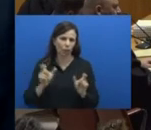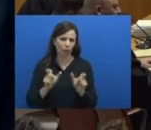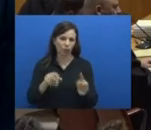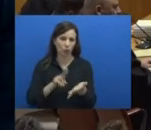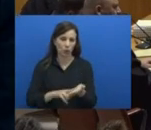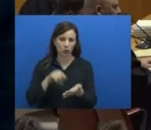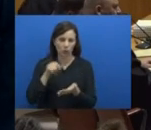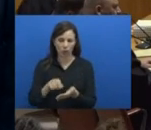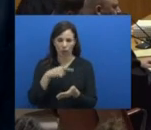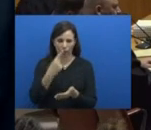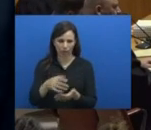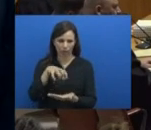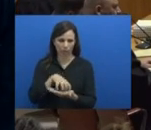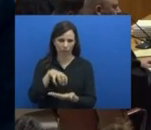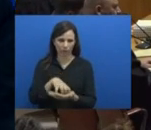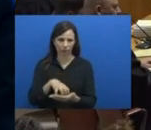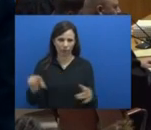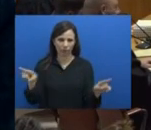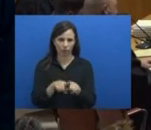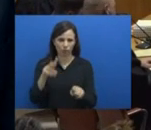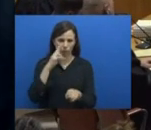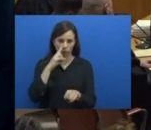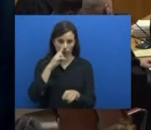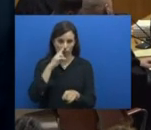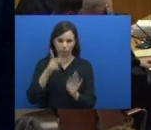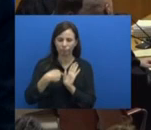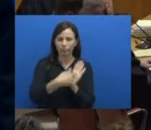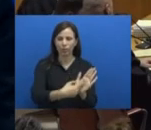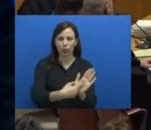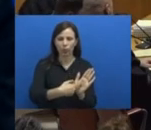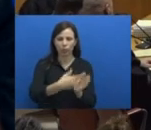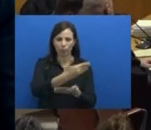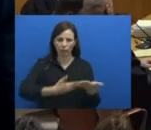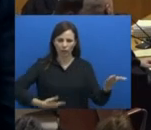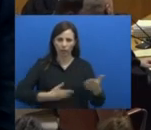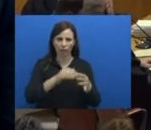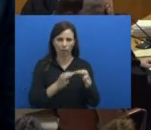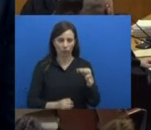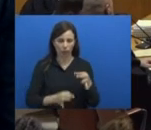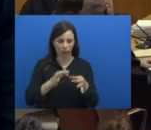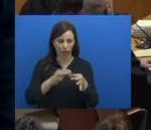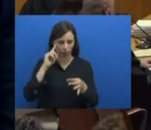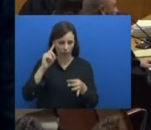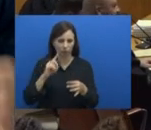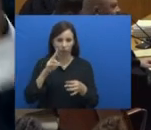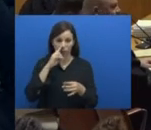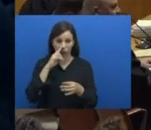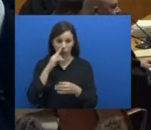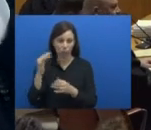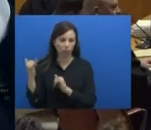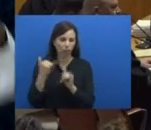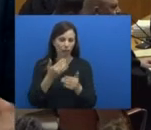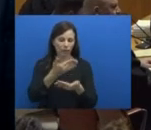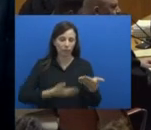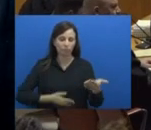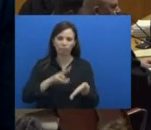أخرى ويعني تنبثق عنها تداعيات أخرى، ولكن في المرحلة التي